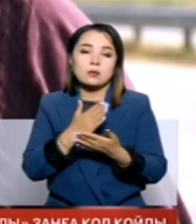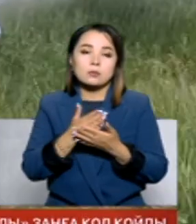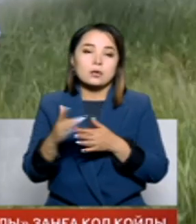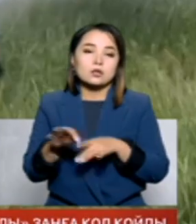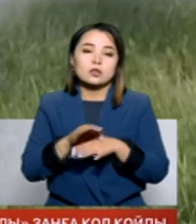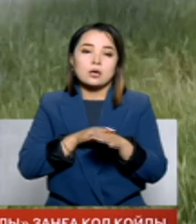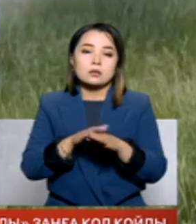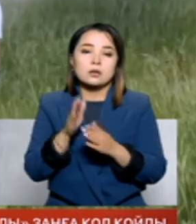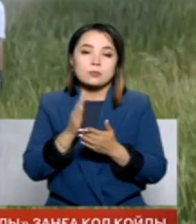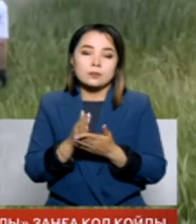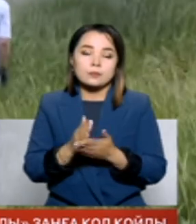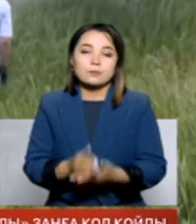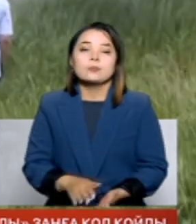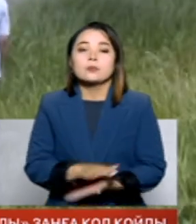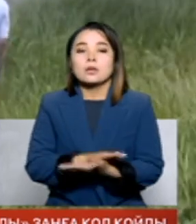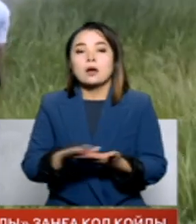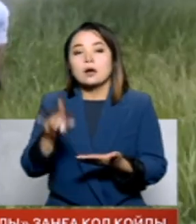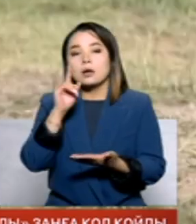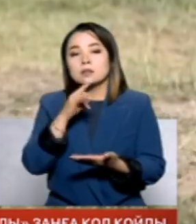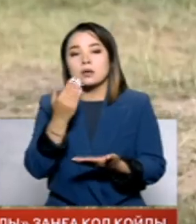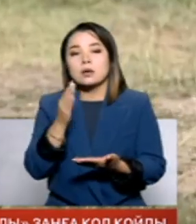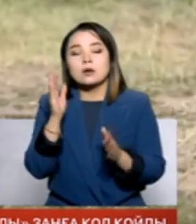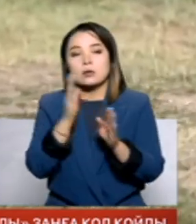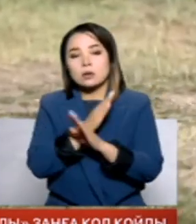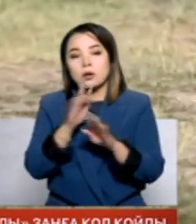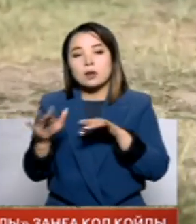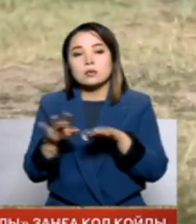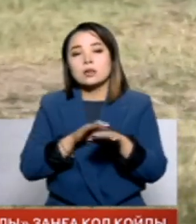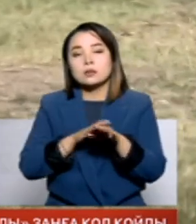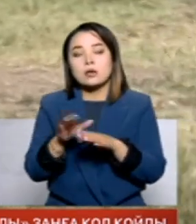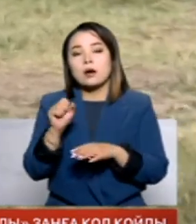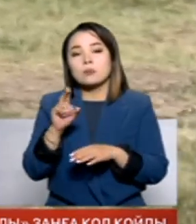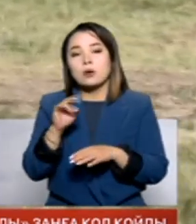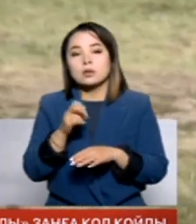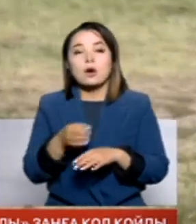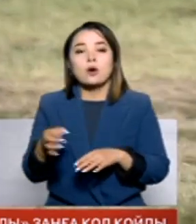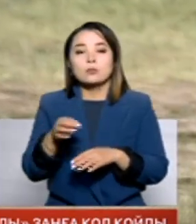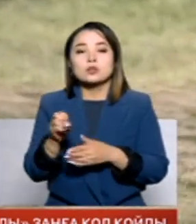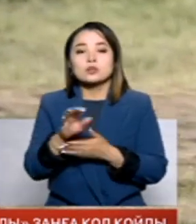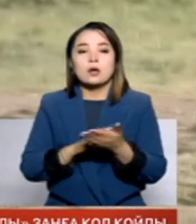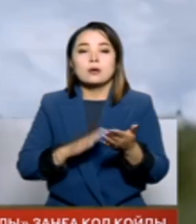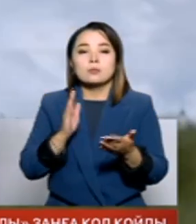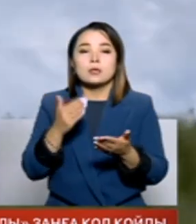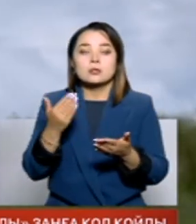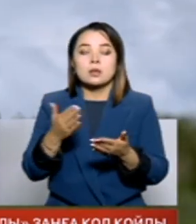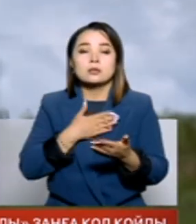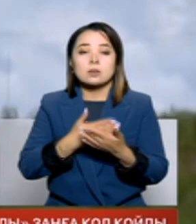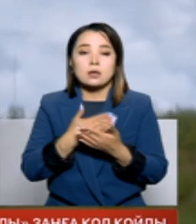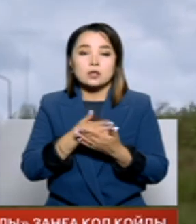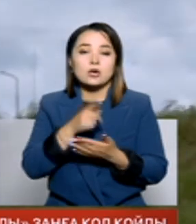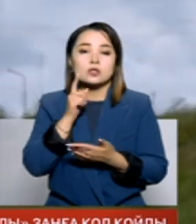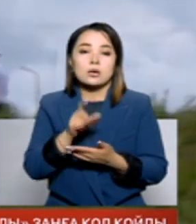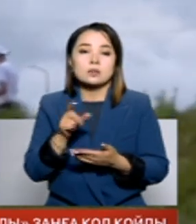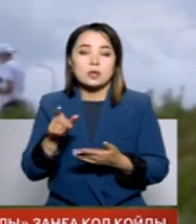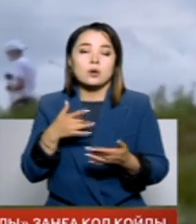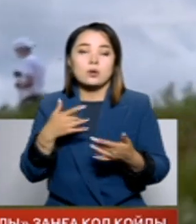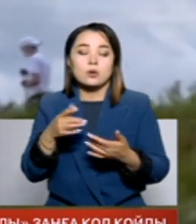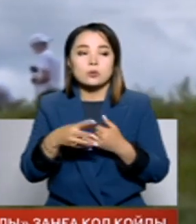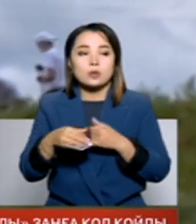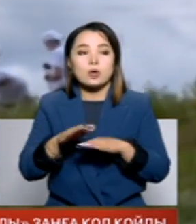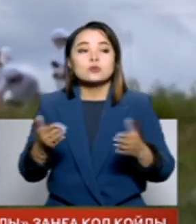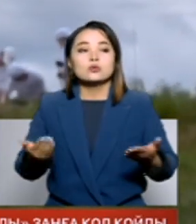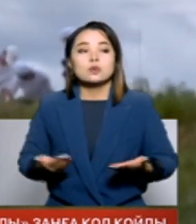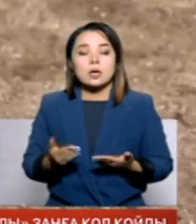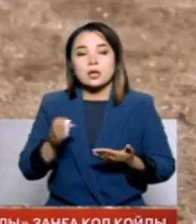шаралар. Таза Қазақстан экологиялық акциясы Ақмола облысында да жалғасты. Еріктілер, жастар мен өңір